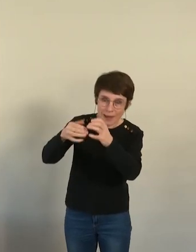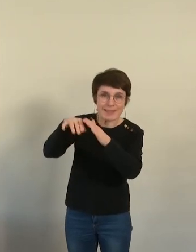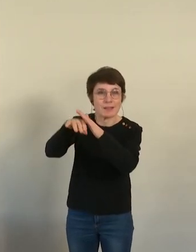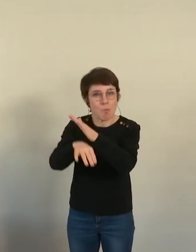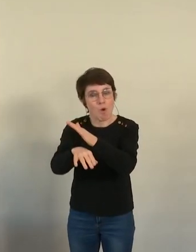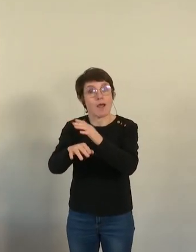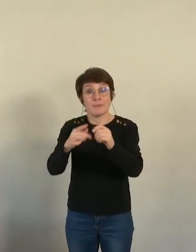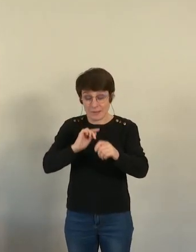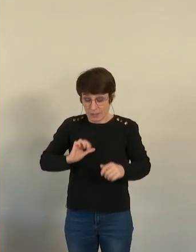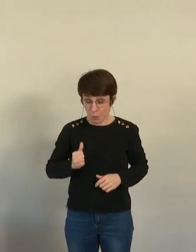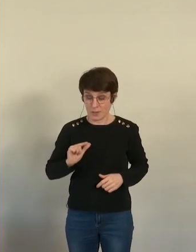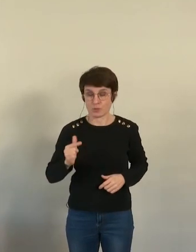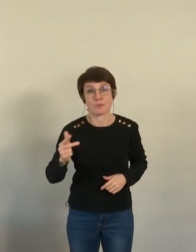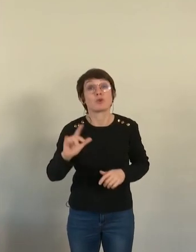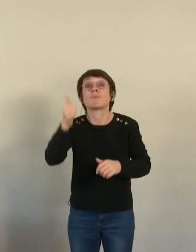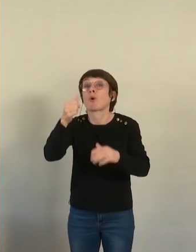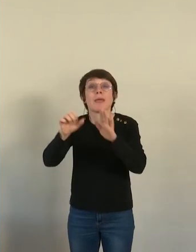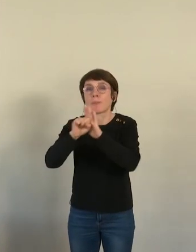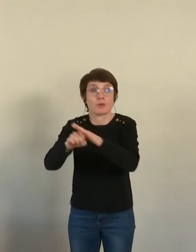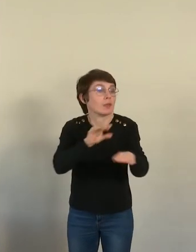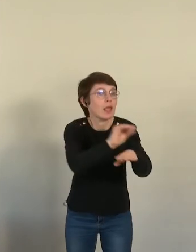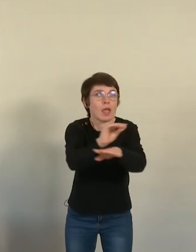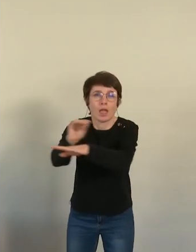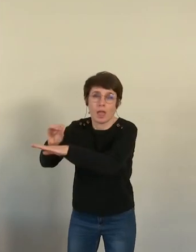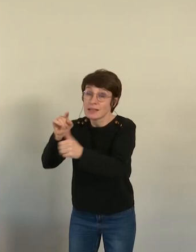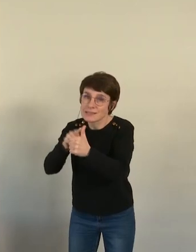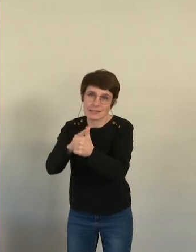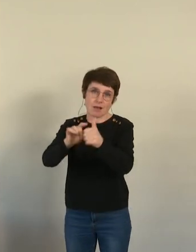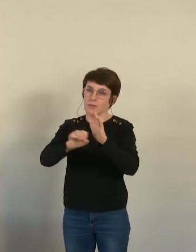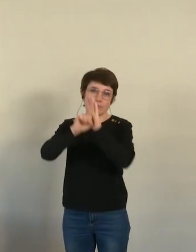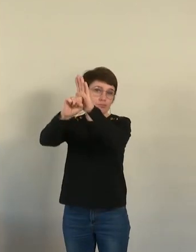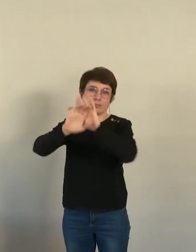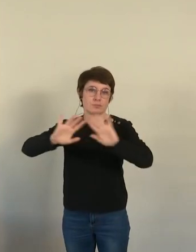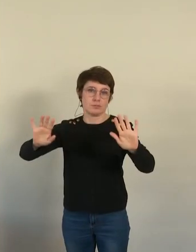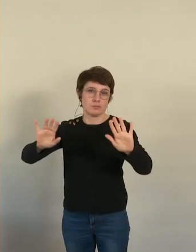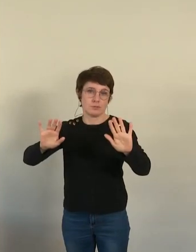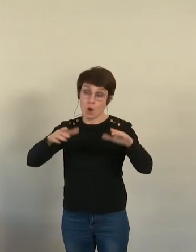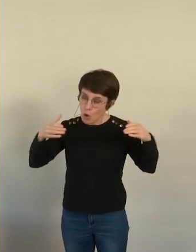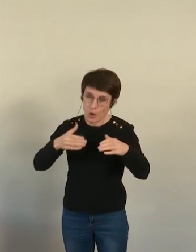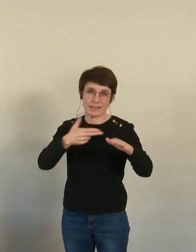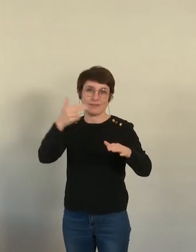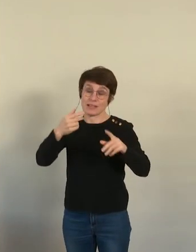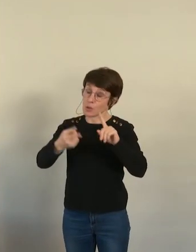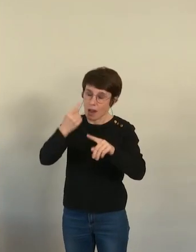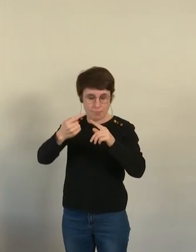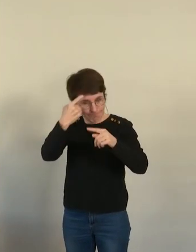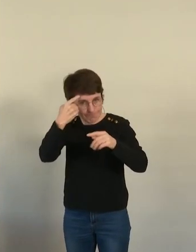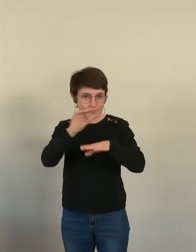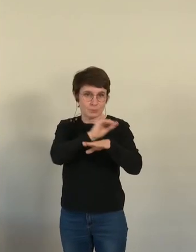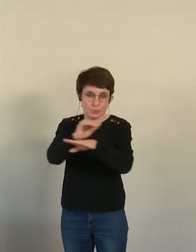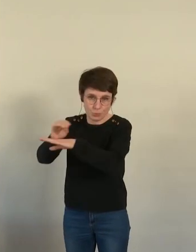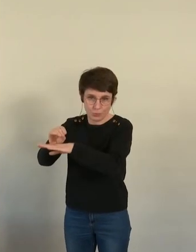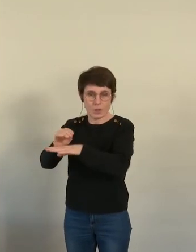hiérarchie on nourrit d'abord et c'est cela les fondamentaux d'une nation d'un collectif national souveraineté